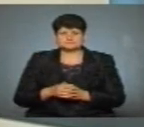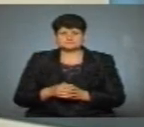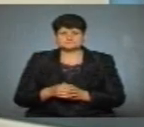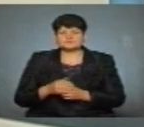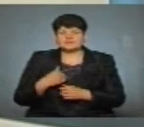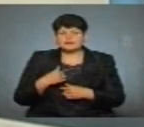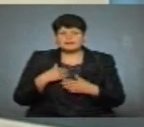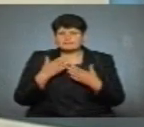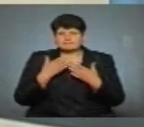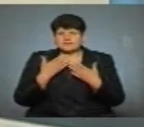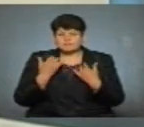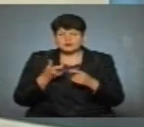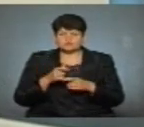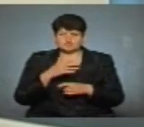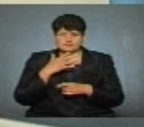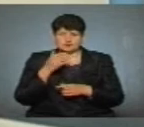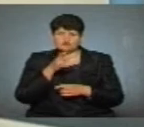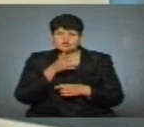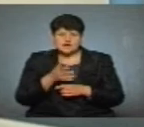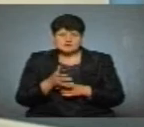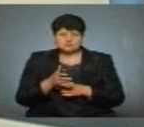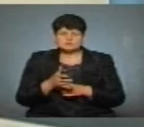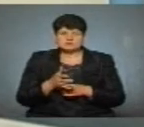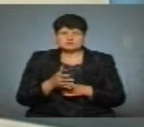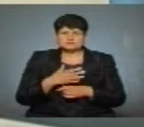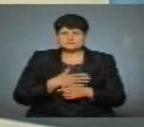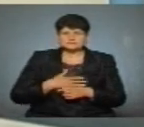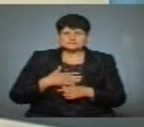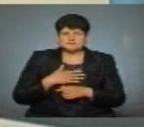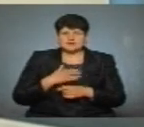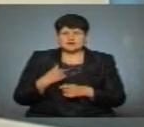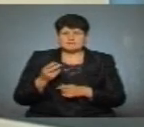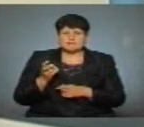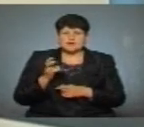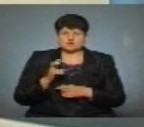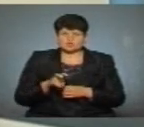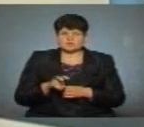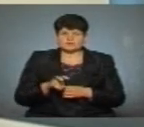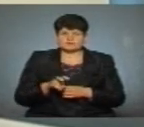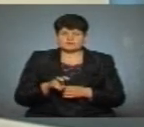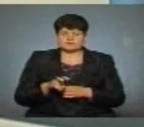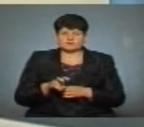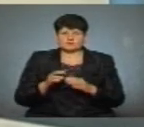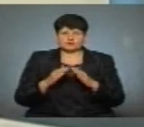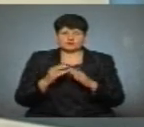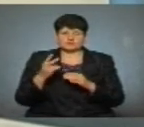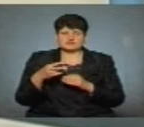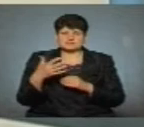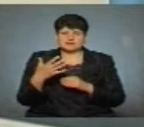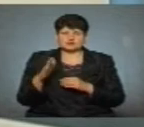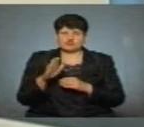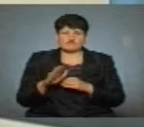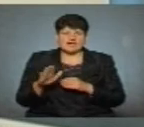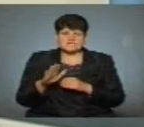власне, я не мав дуже багато часу на депресію. Я прийшов додому 25